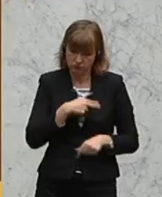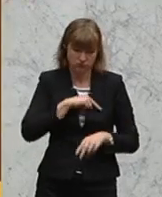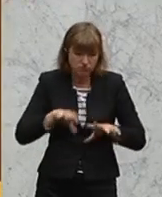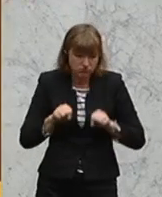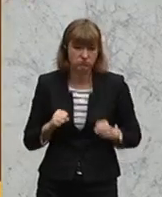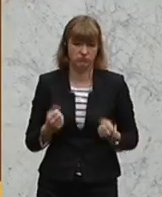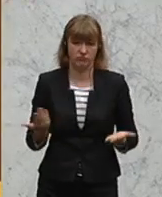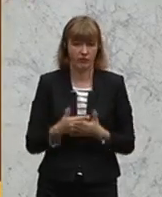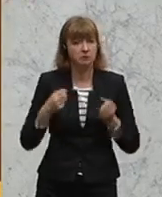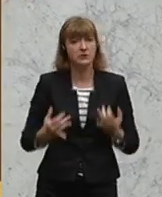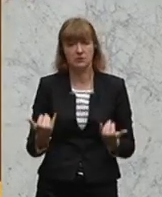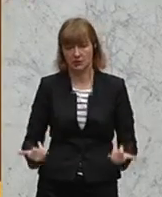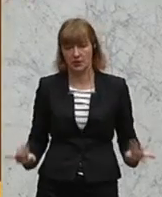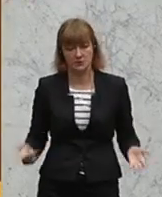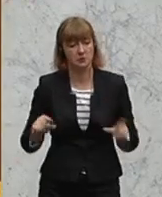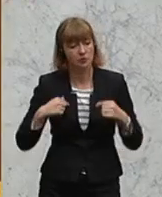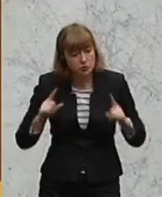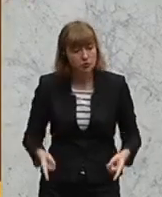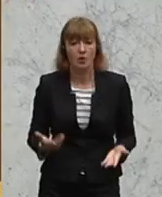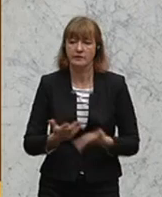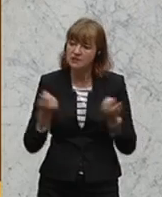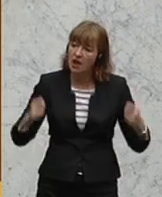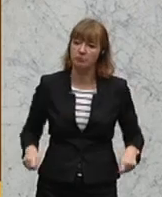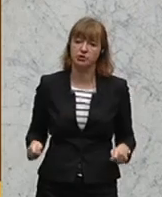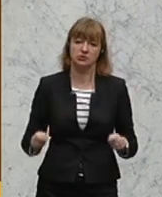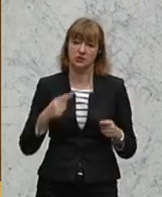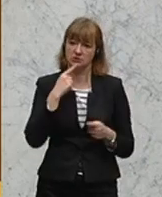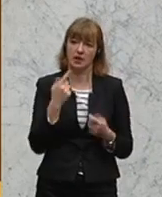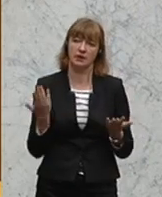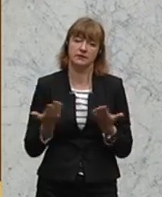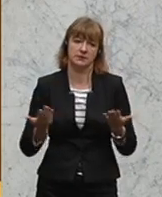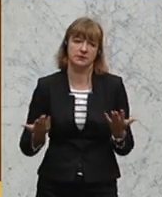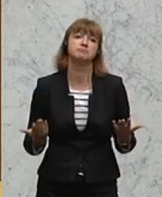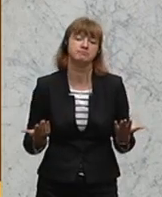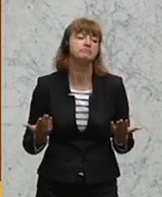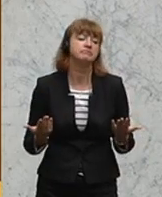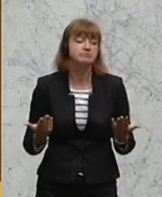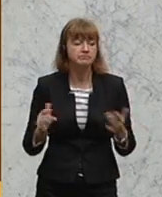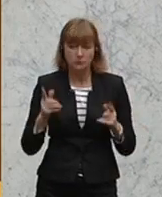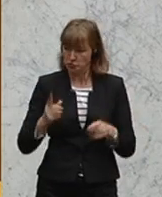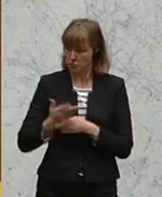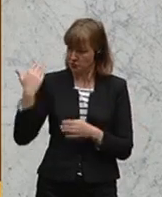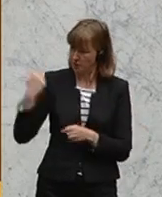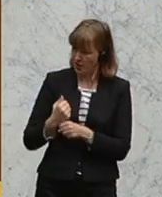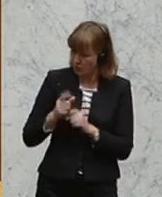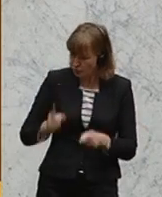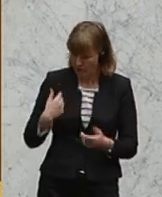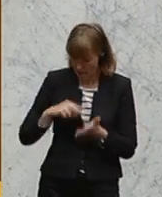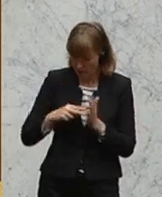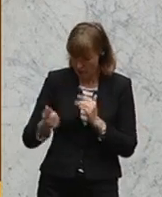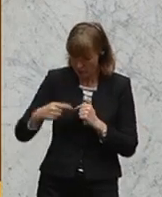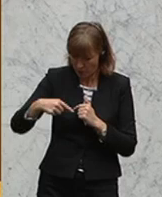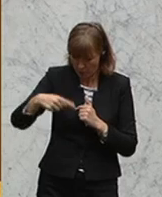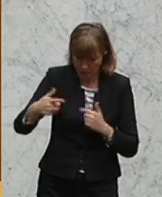Verantwortung übernehmen für das, was geschieht. Wir sollten abschließend natürlich auch und hätten das schon machen sollen. Das war alles absehbar.